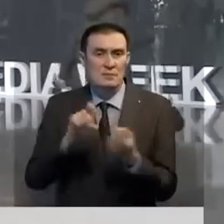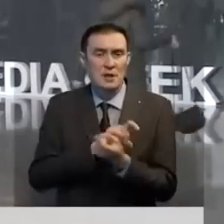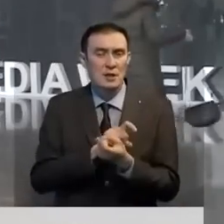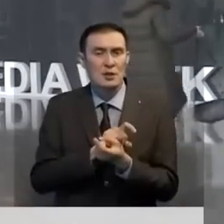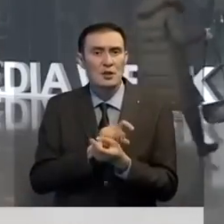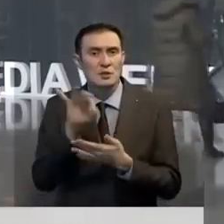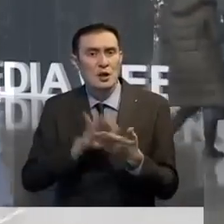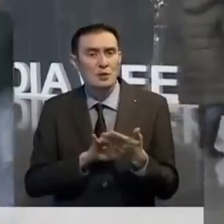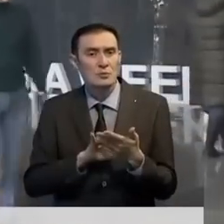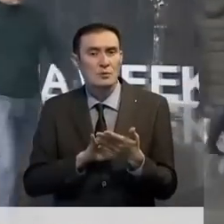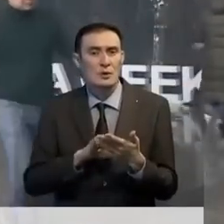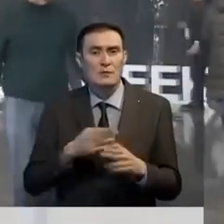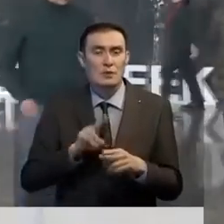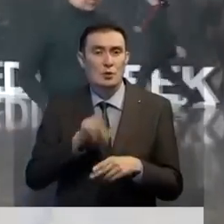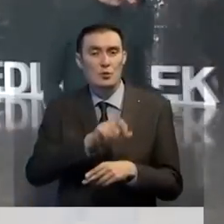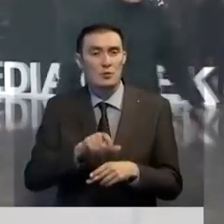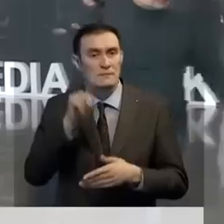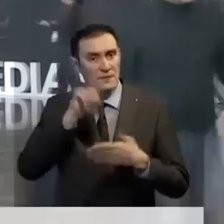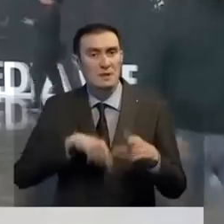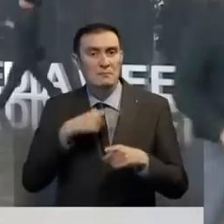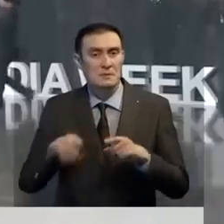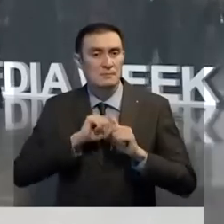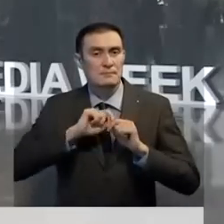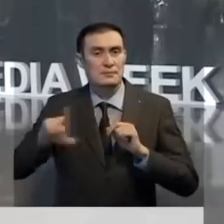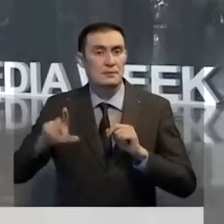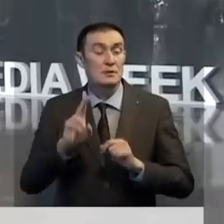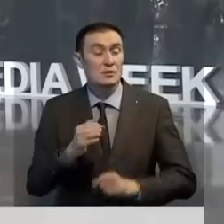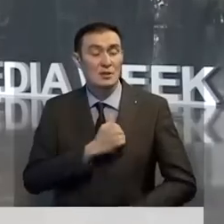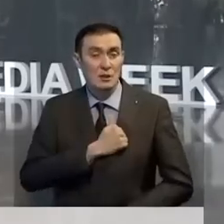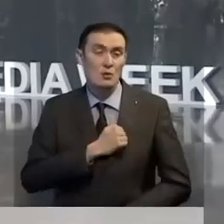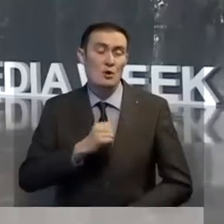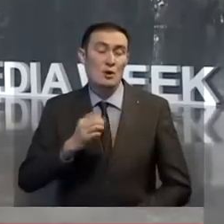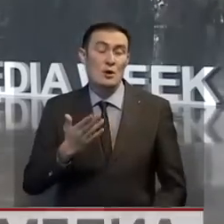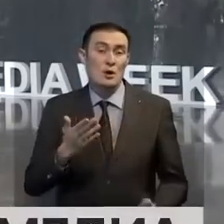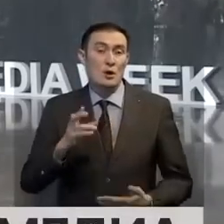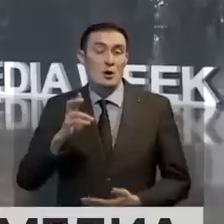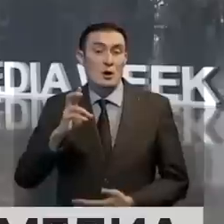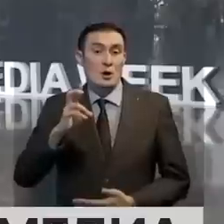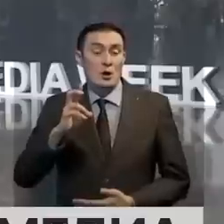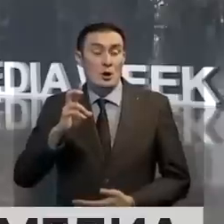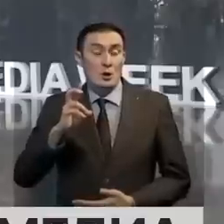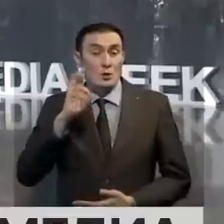очень интересно, очень хорошо для людей. К сожалению, государством